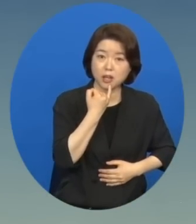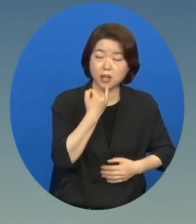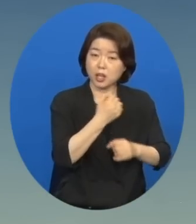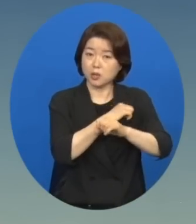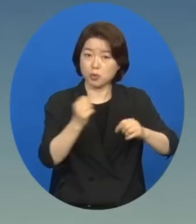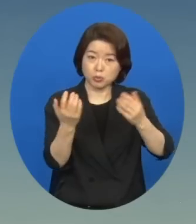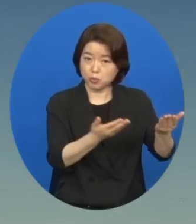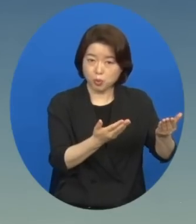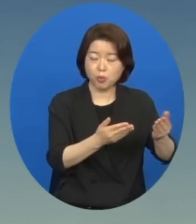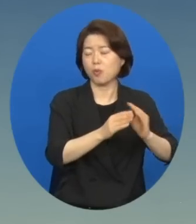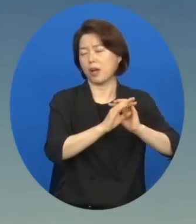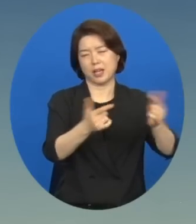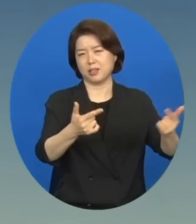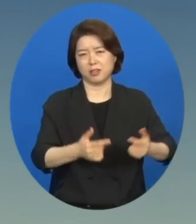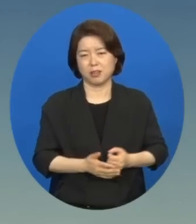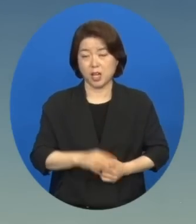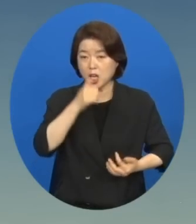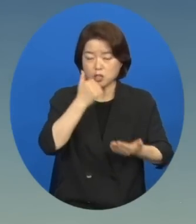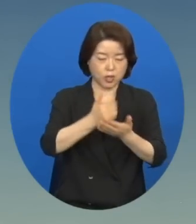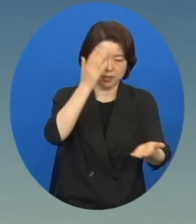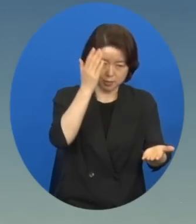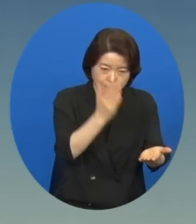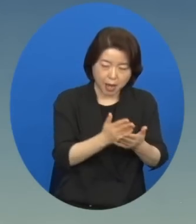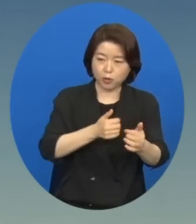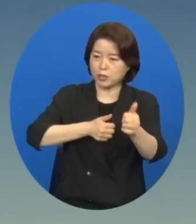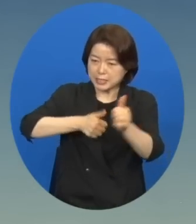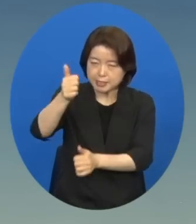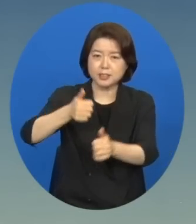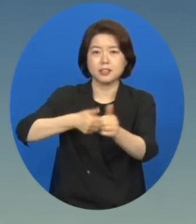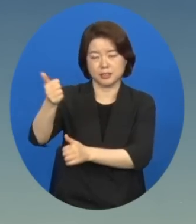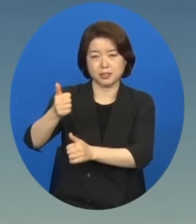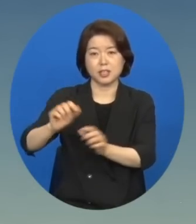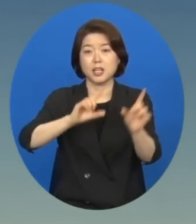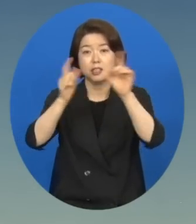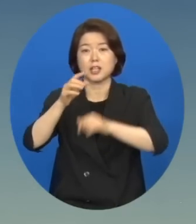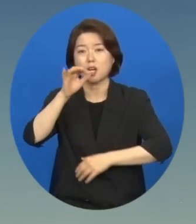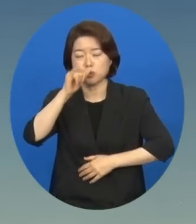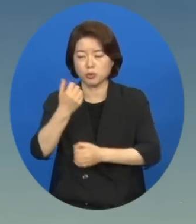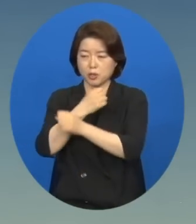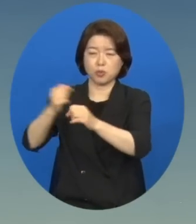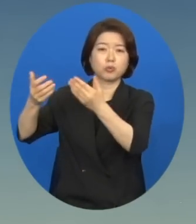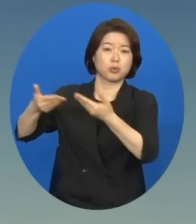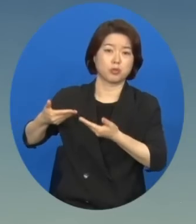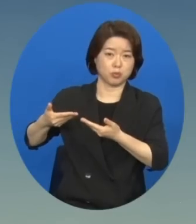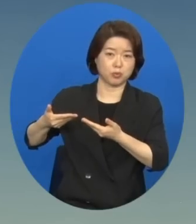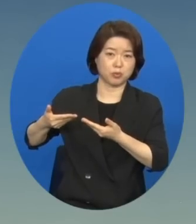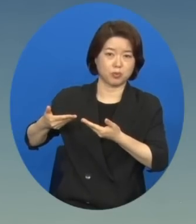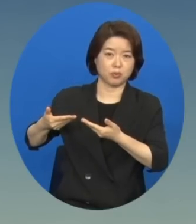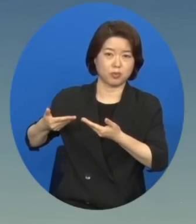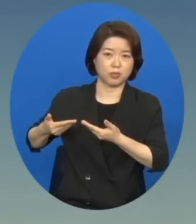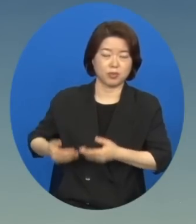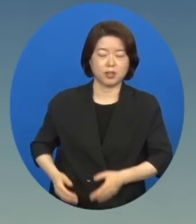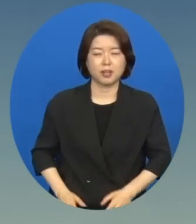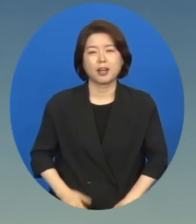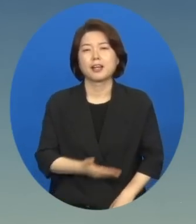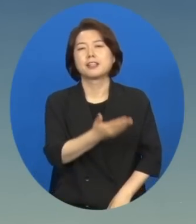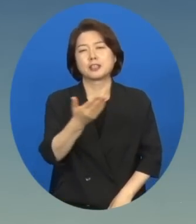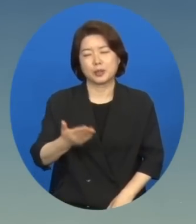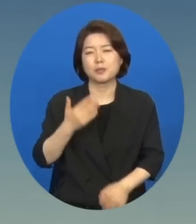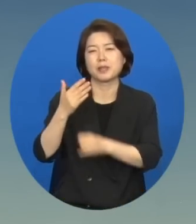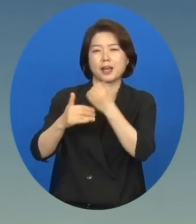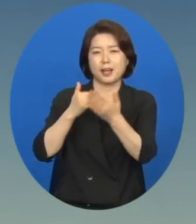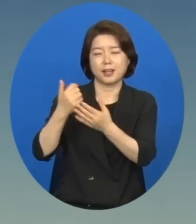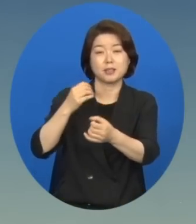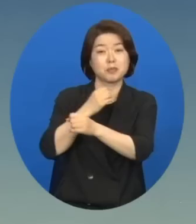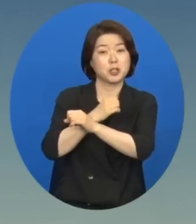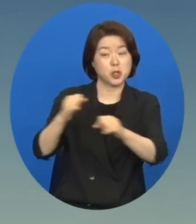게 아니에요. 죄 짓지 않고 승리하는 삶을 살 수 있도록 용서하시는 거예요. 그러니까 여러분들이 하나님의